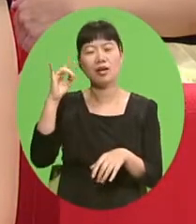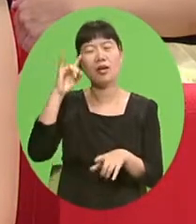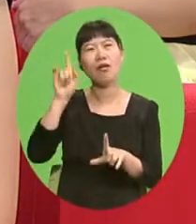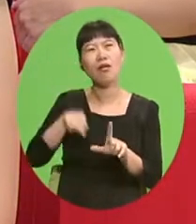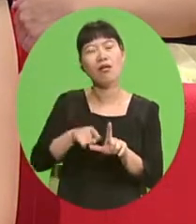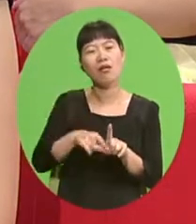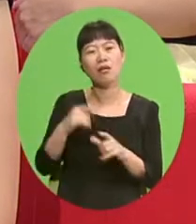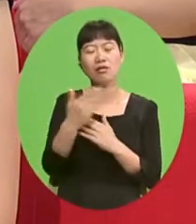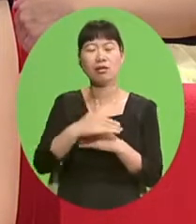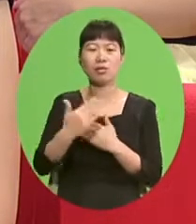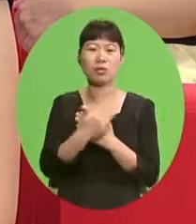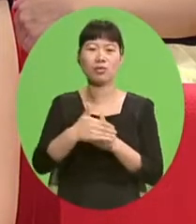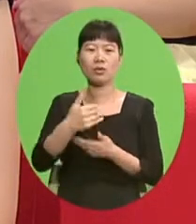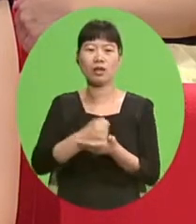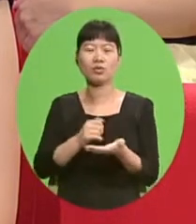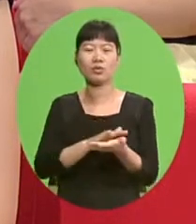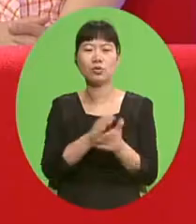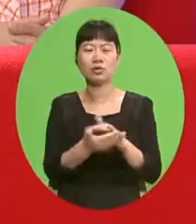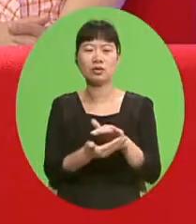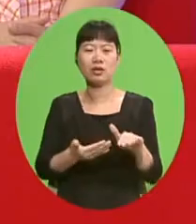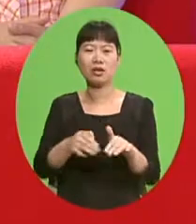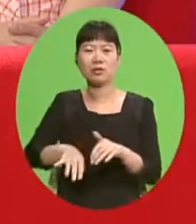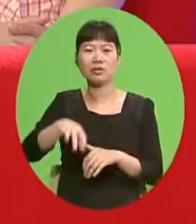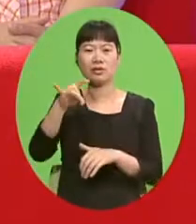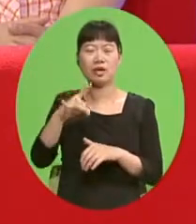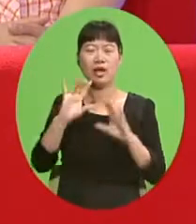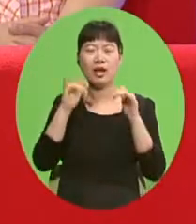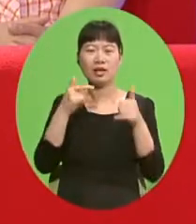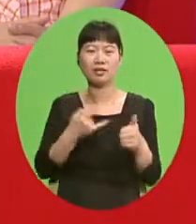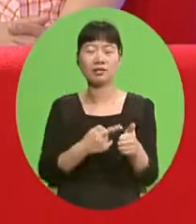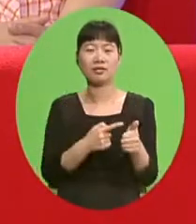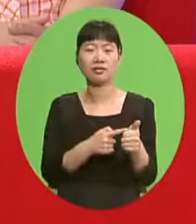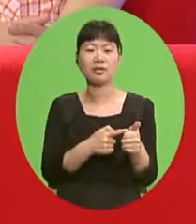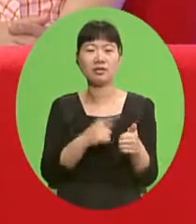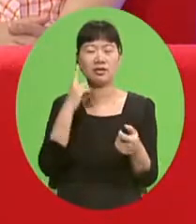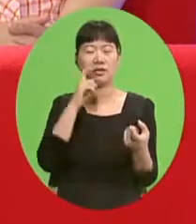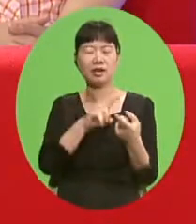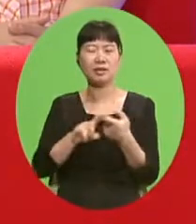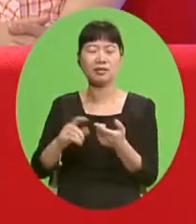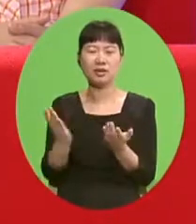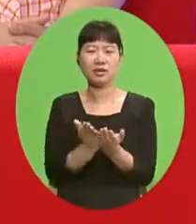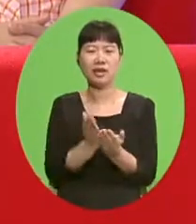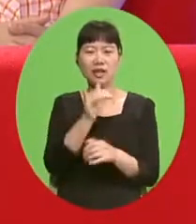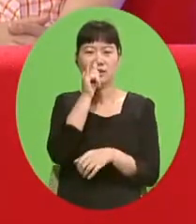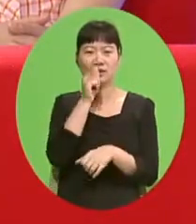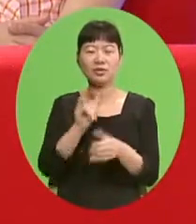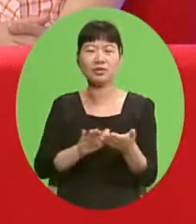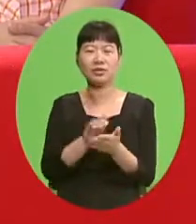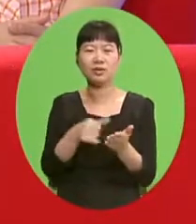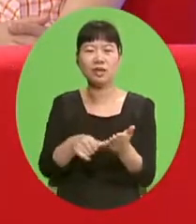몸을 가지고 감각적으로 이렇게 놀기 전에 먼저 이제 아이의 그 관심에 딱 맞는